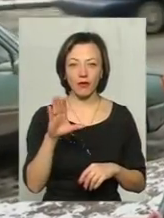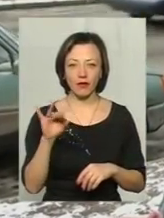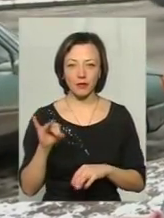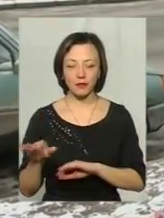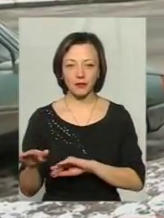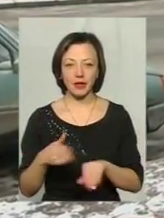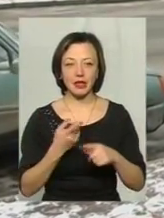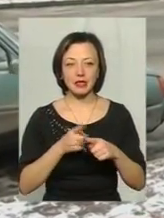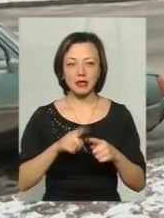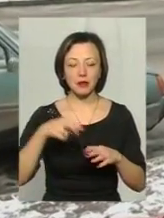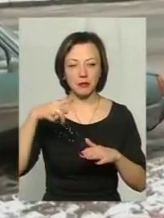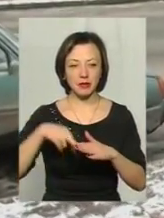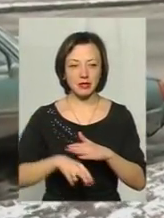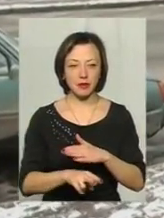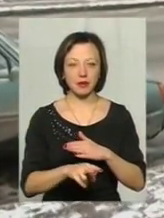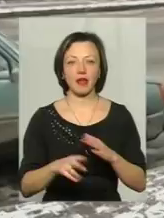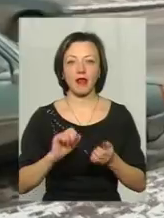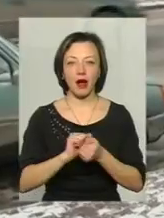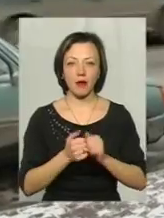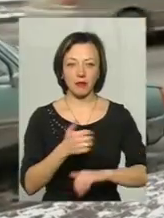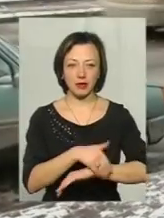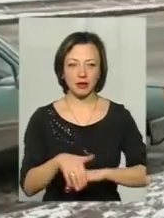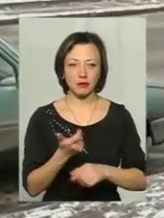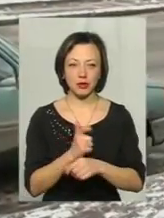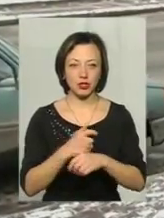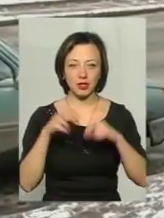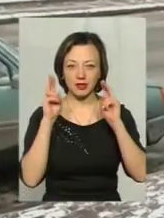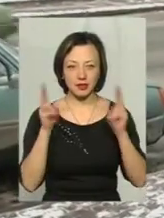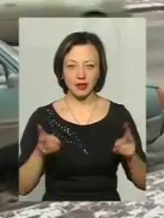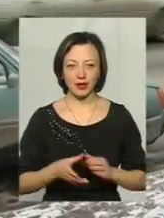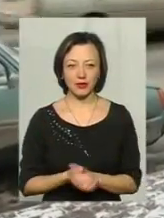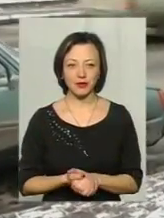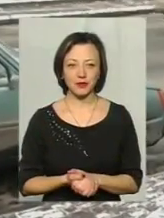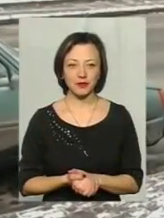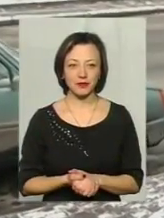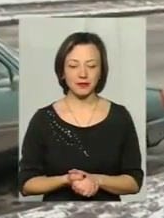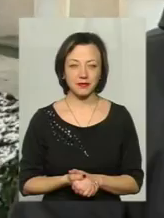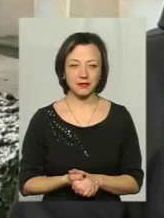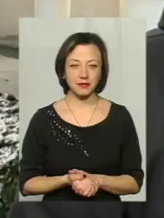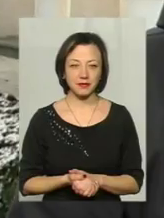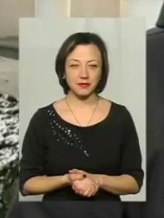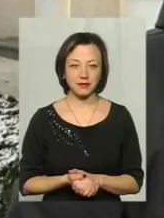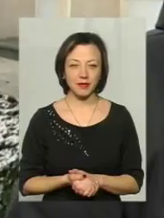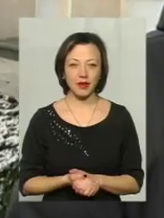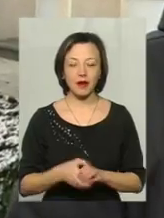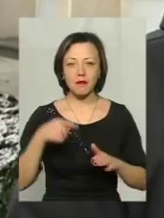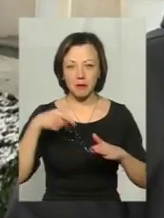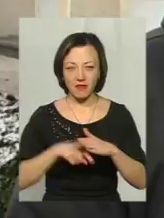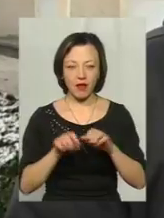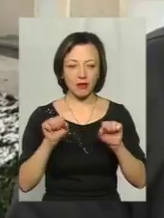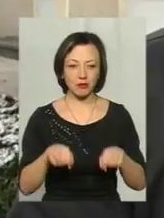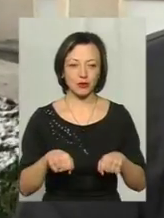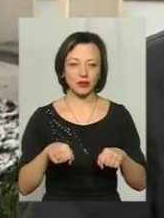перехід, який є на Кам'янецький, і все більше. Ще не знаю ніяких сховищ. В підвалах можна